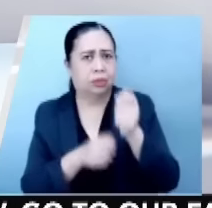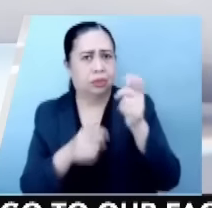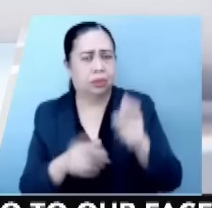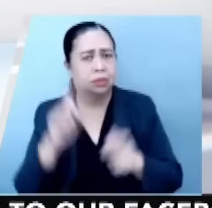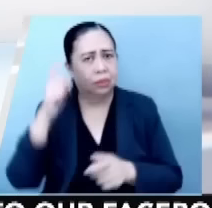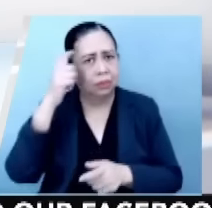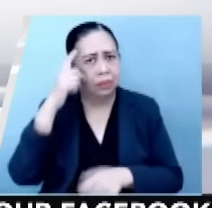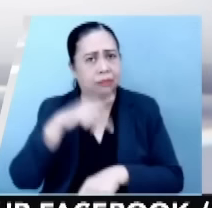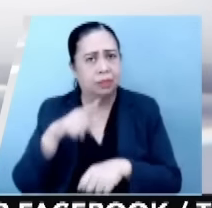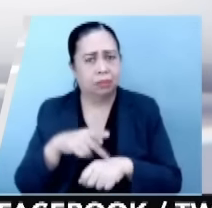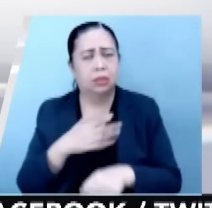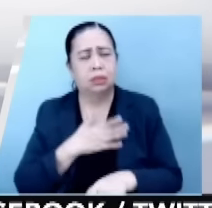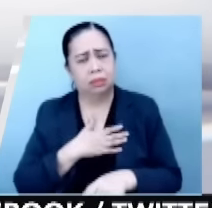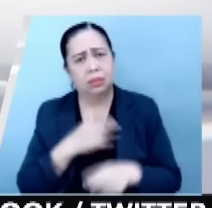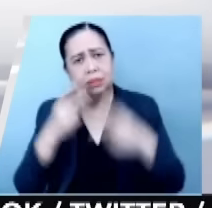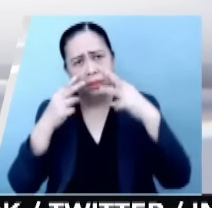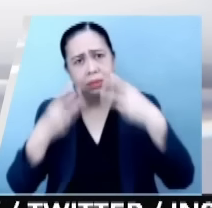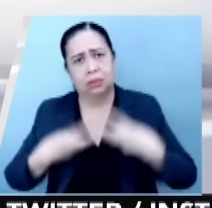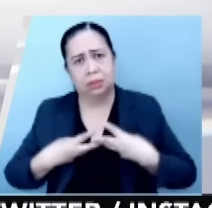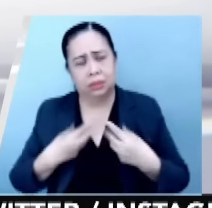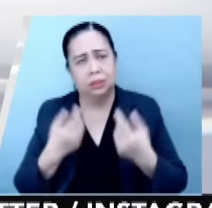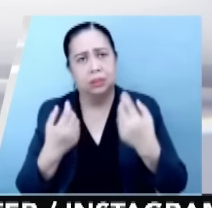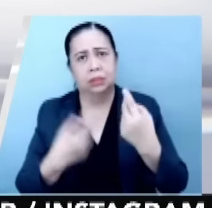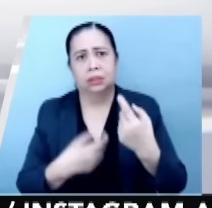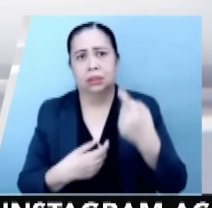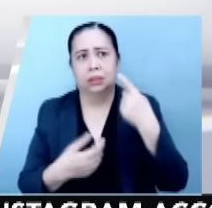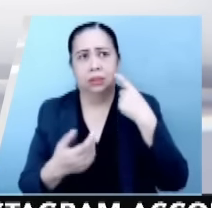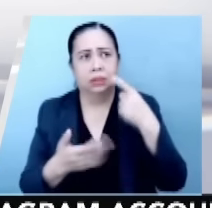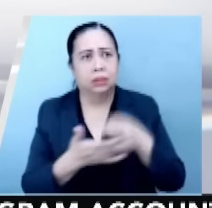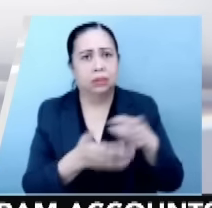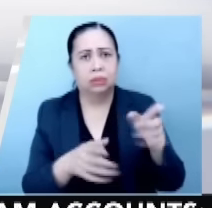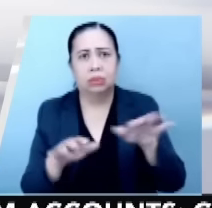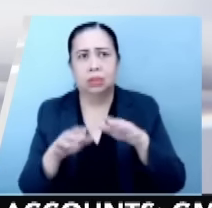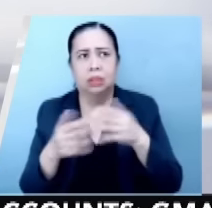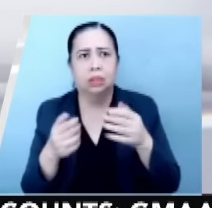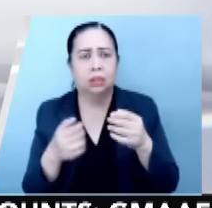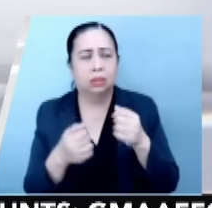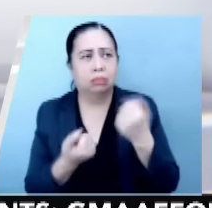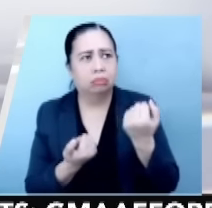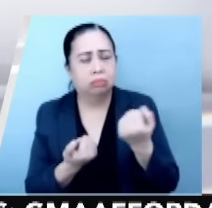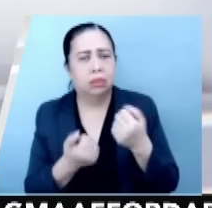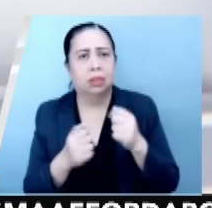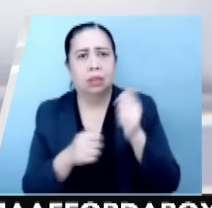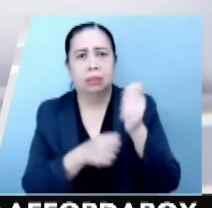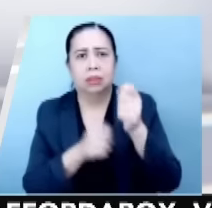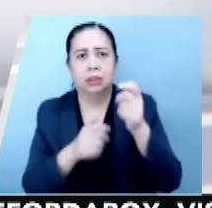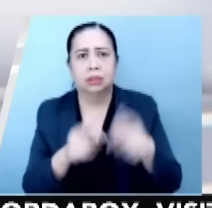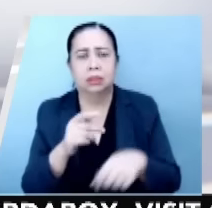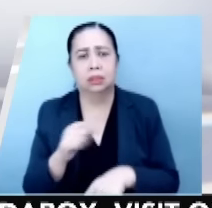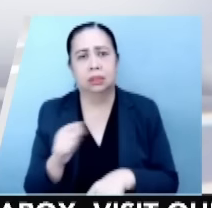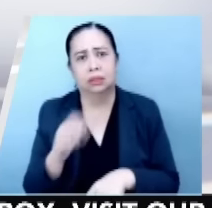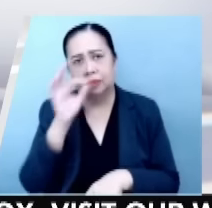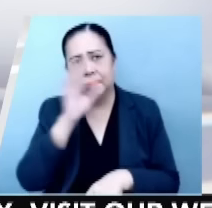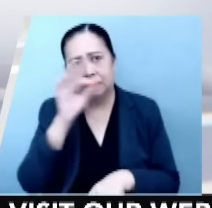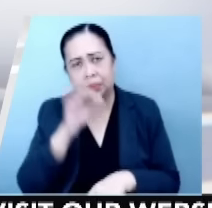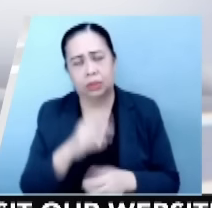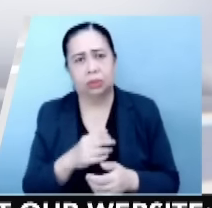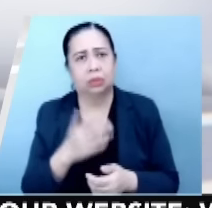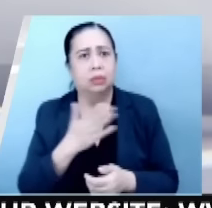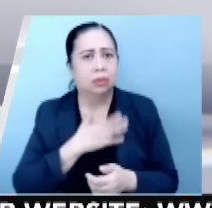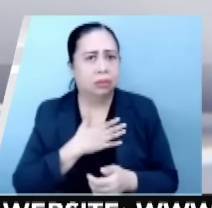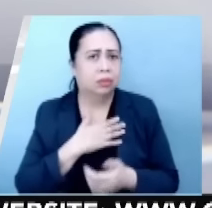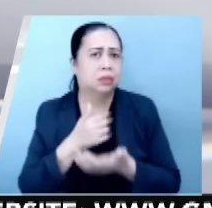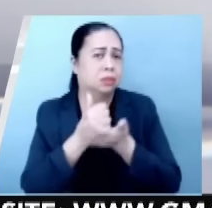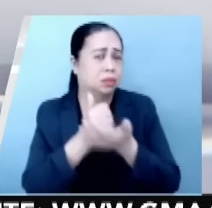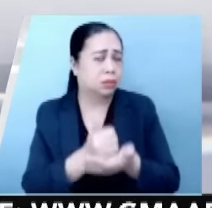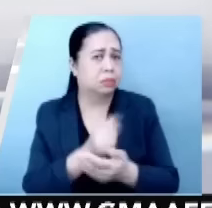nila ng pansin ang mga maliliit na mangingisda ng West Philippine Sea na sana bigyan naman nila ng proteksyon.